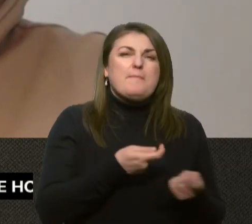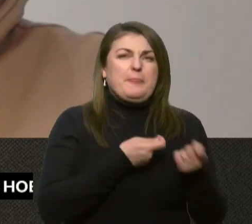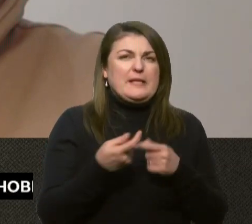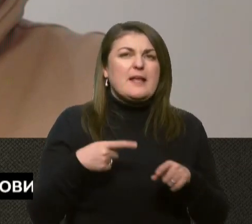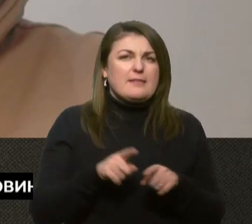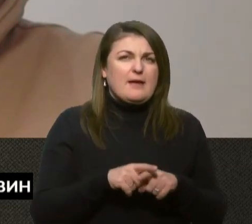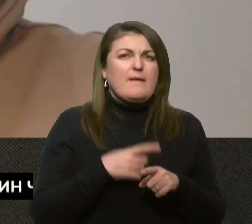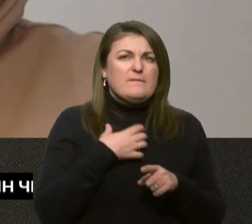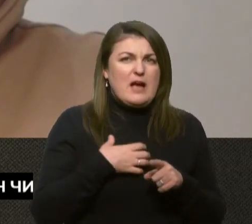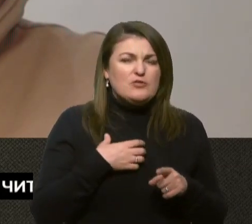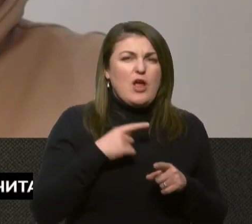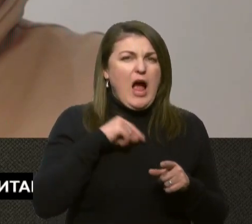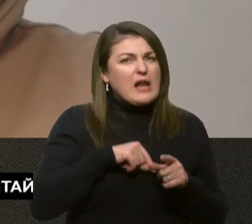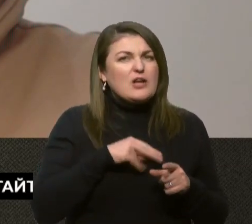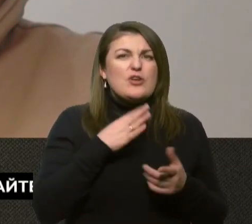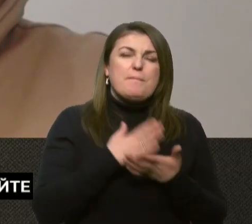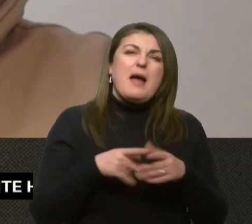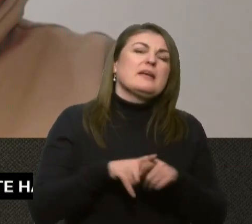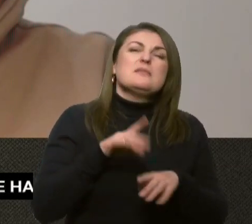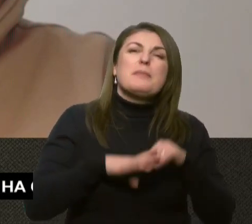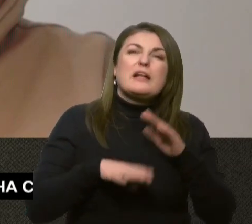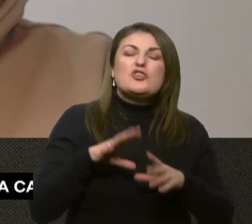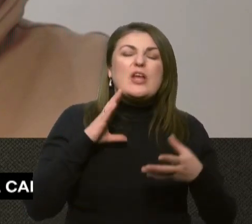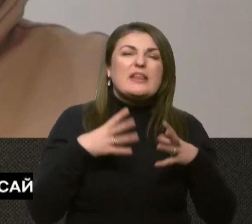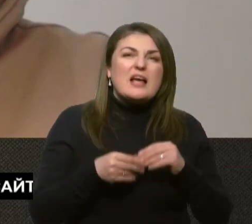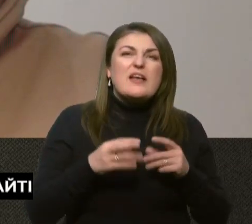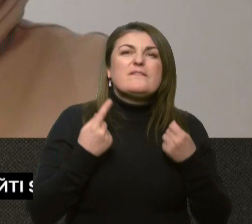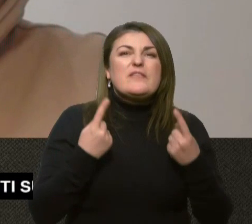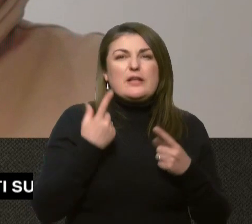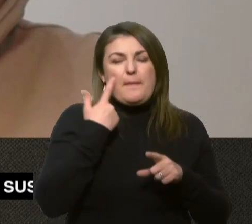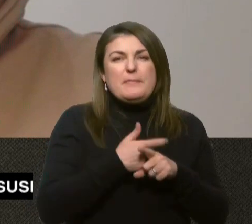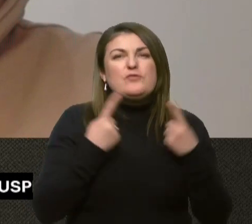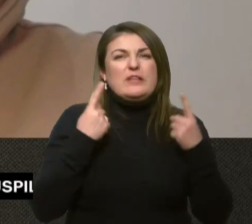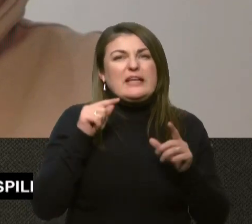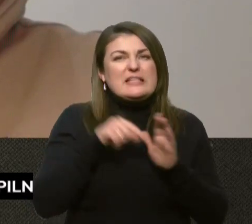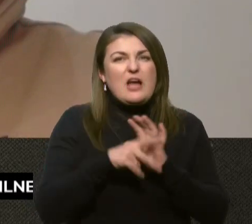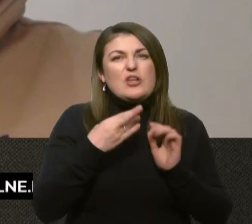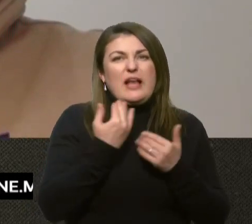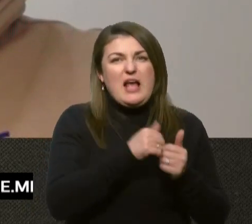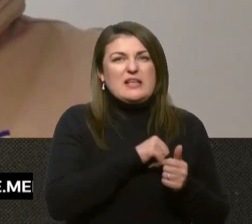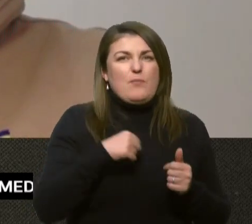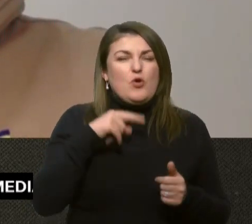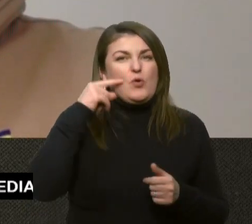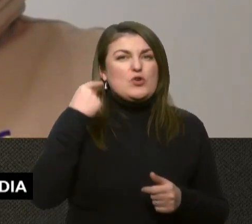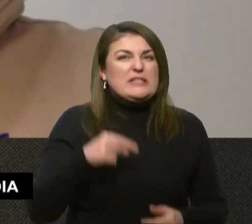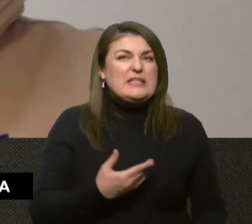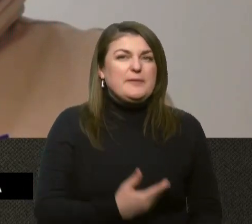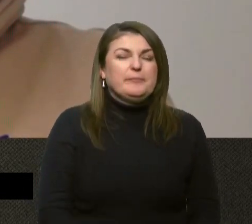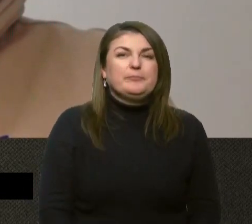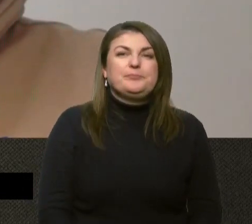такий локальний характер, чи має якісь практичні наслідки і більш велике значення для самої Росії?